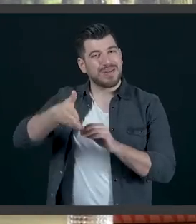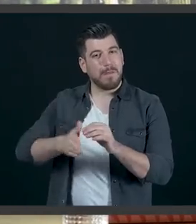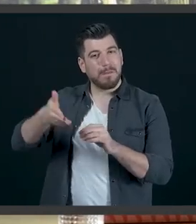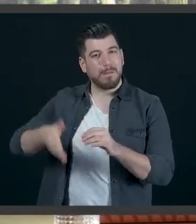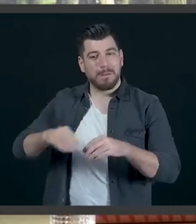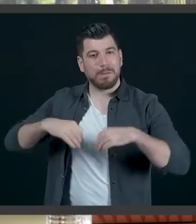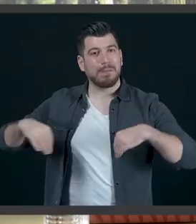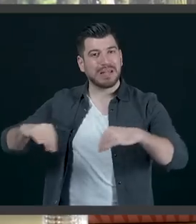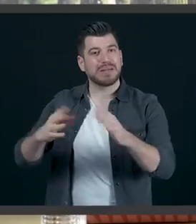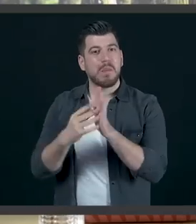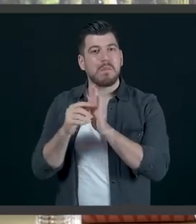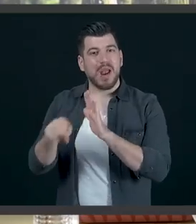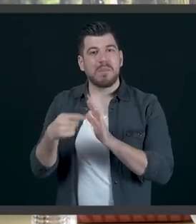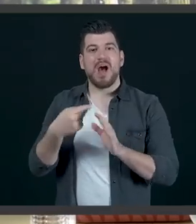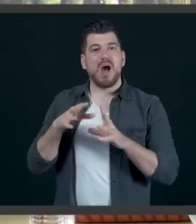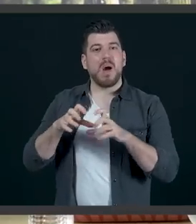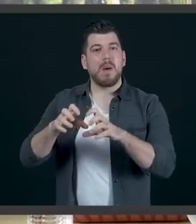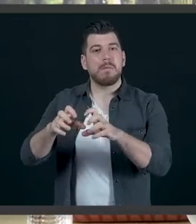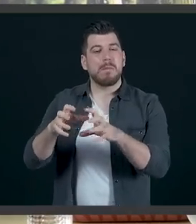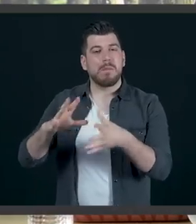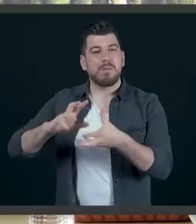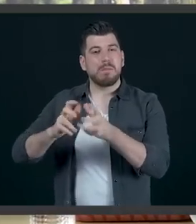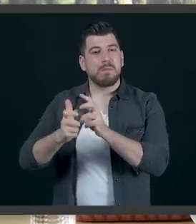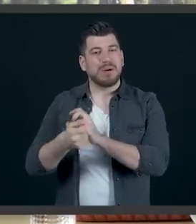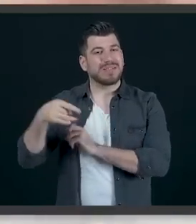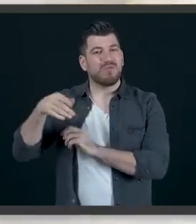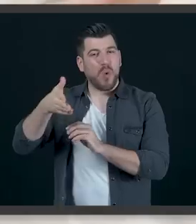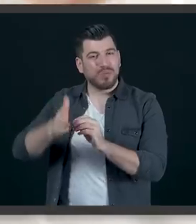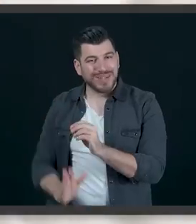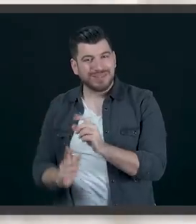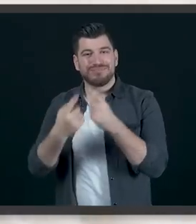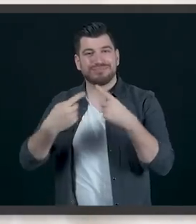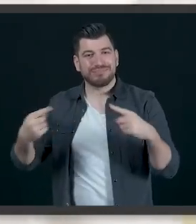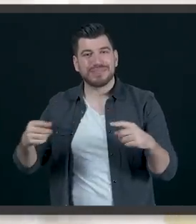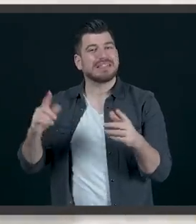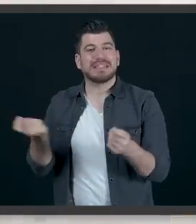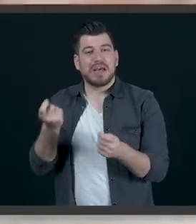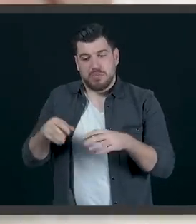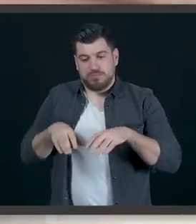φτιάχνουμε, που τα ανοίγουμε. Αυτό που κάνω ουσιαστικά είναι να το τυλίγω.